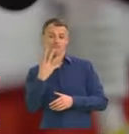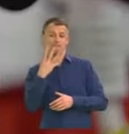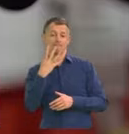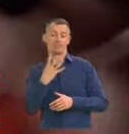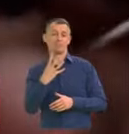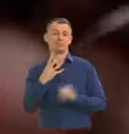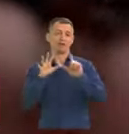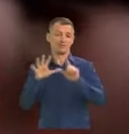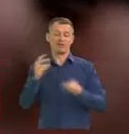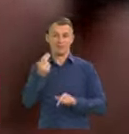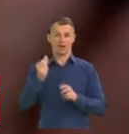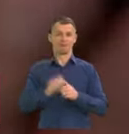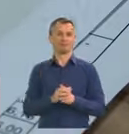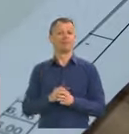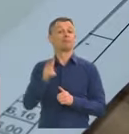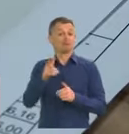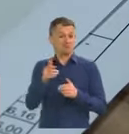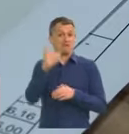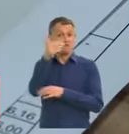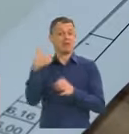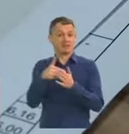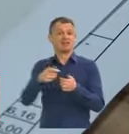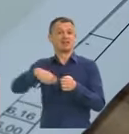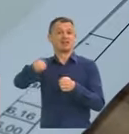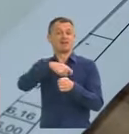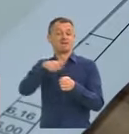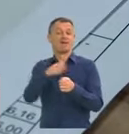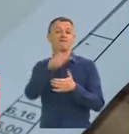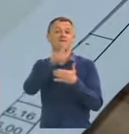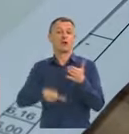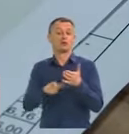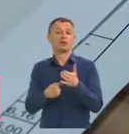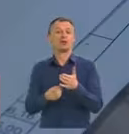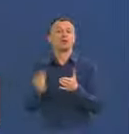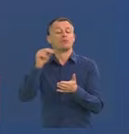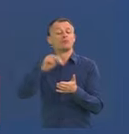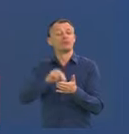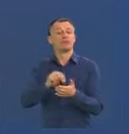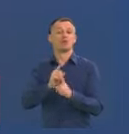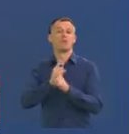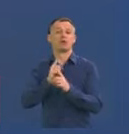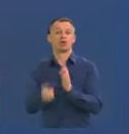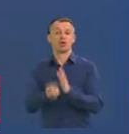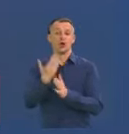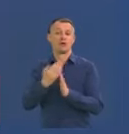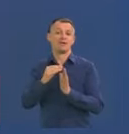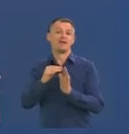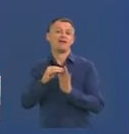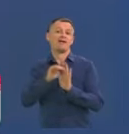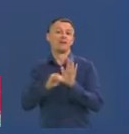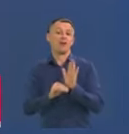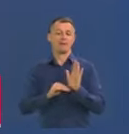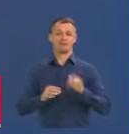electrică vor fi obligați să refacă facturile din lunile precedente, aplicând noile reglementări. Am dat posibilitatea Autorității pentru